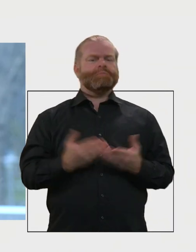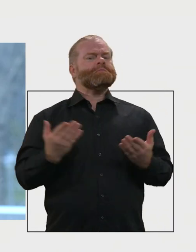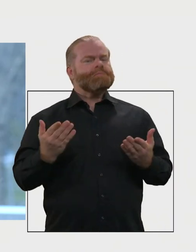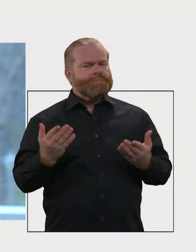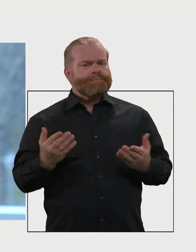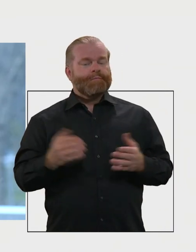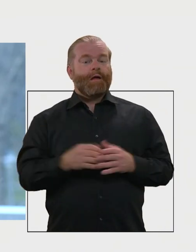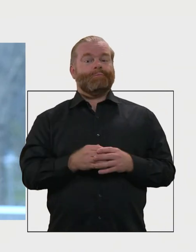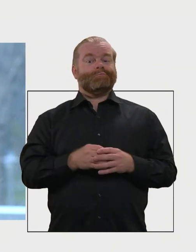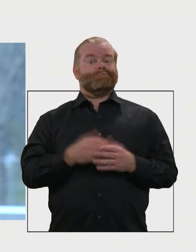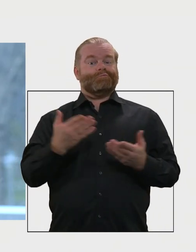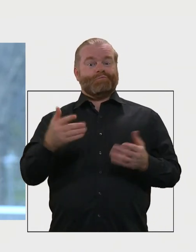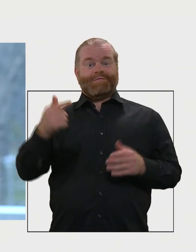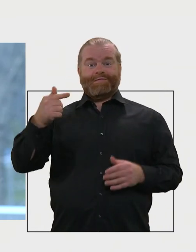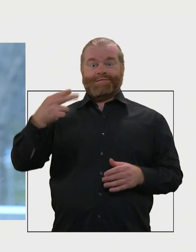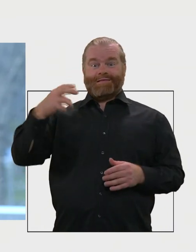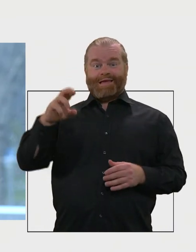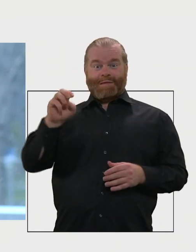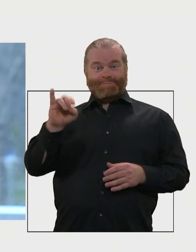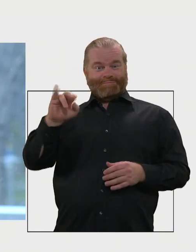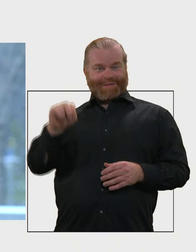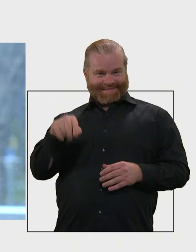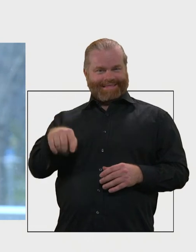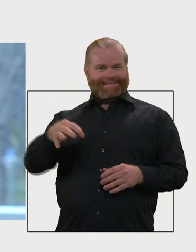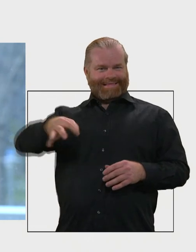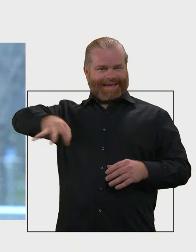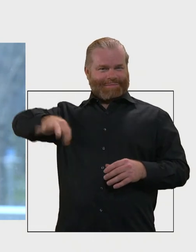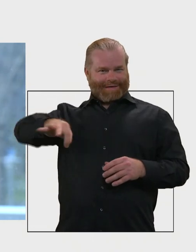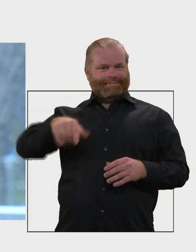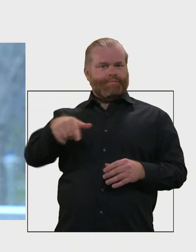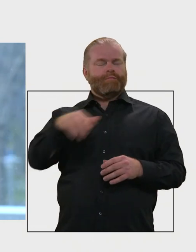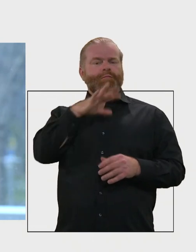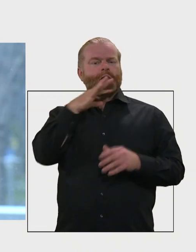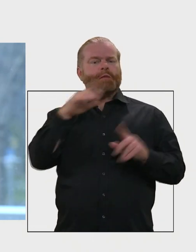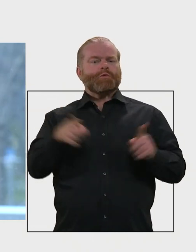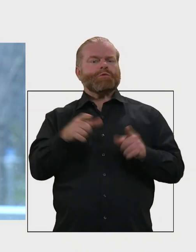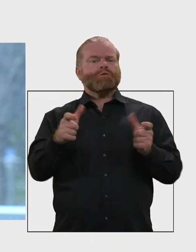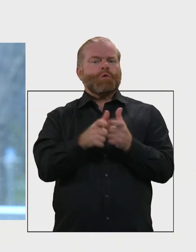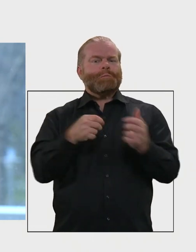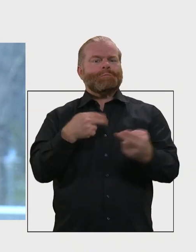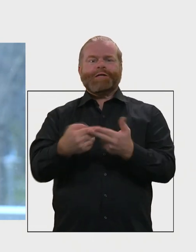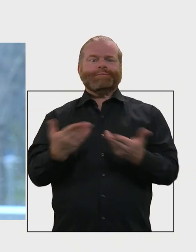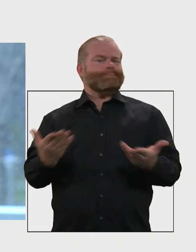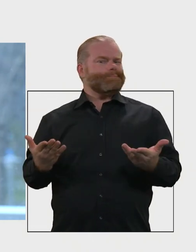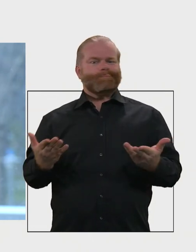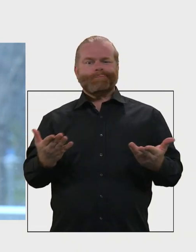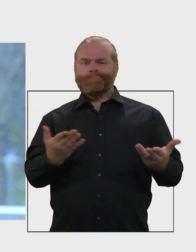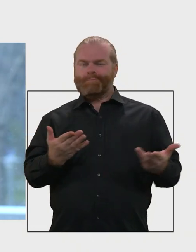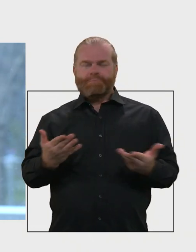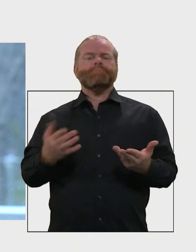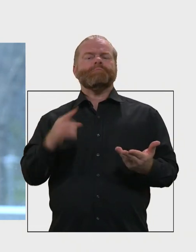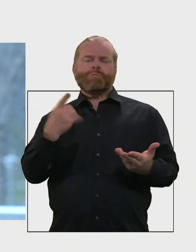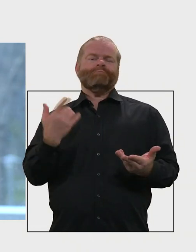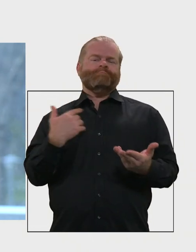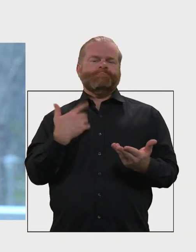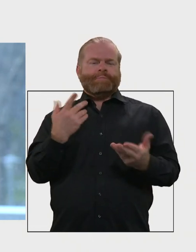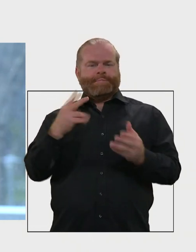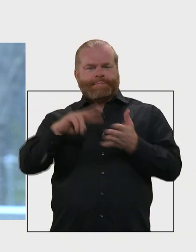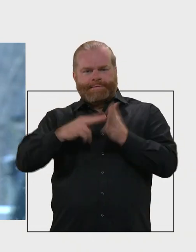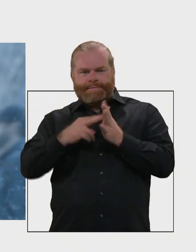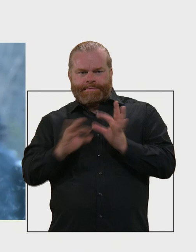immer irgendwie behelfen, so, dass man Sachen arrangiert. Und das Theremin hieß früher Theremin Vox, also Theremin Stimme sozusagen. Und